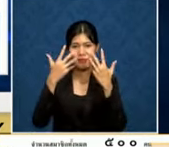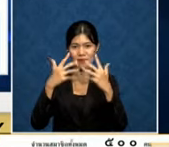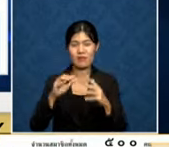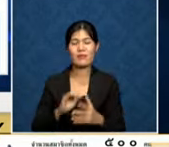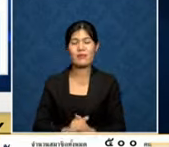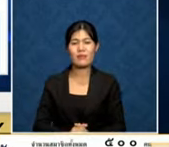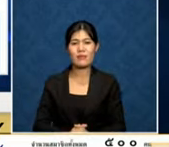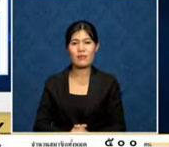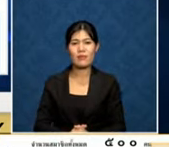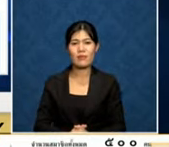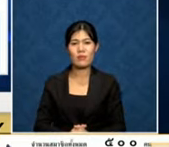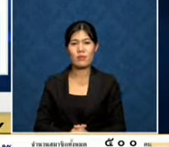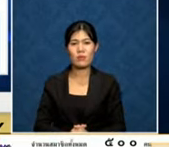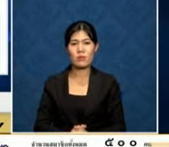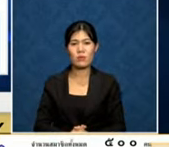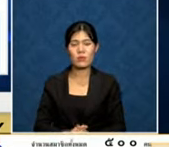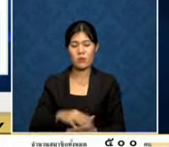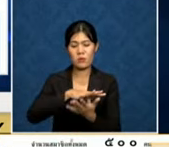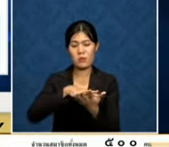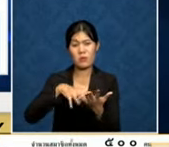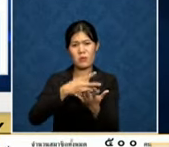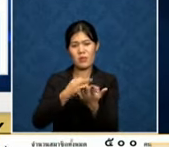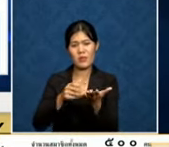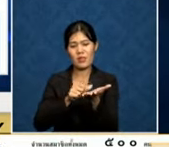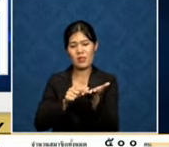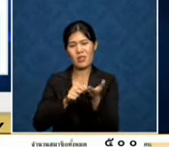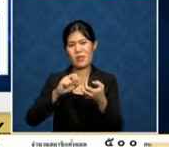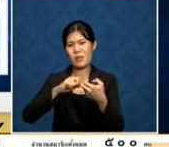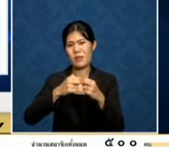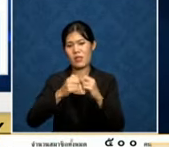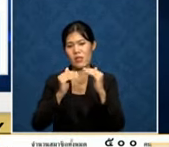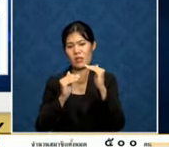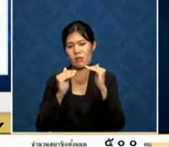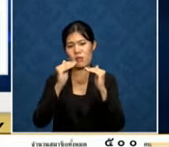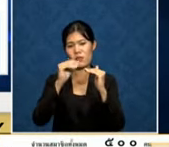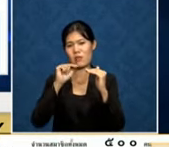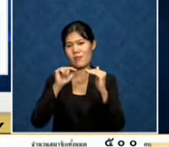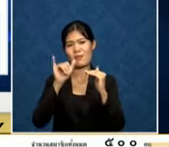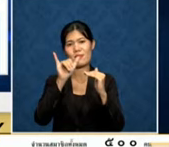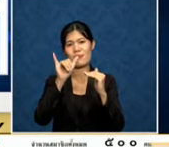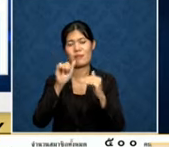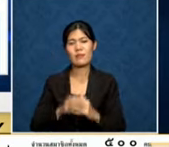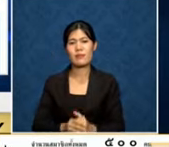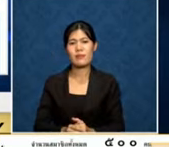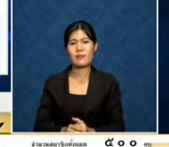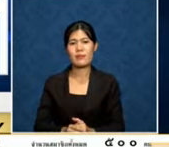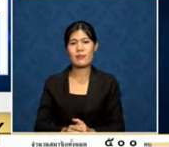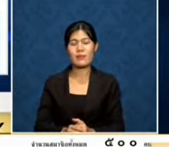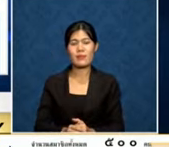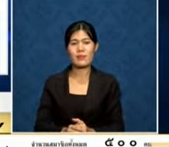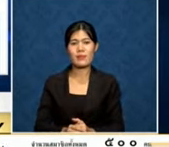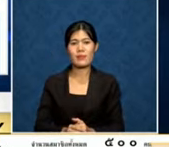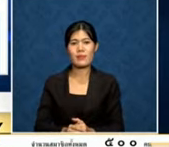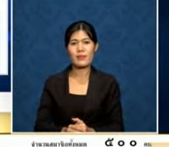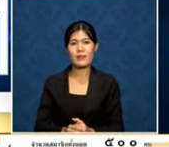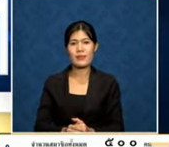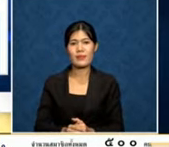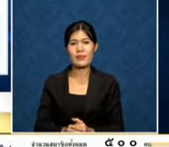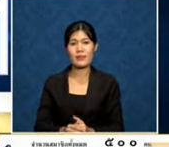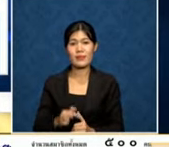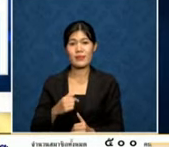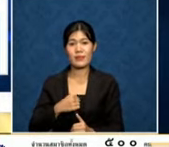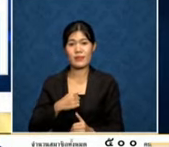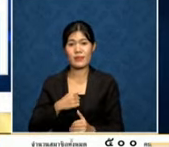และผมยังไม่เห็นแผนในการแก้ไขปัญหาเรื่องดังกล่าวนอกจากนี้เราจะเห็นเค้ารางว่าท่านจะขยาย